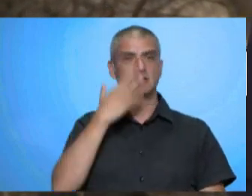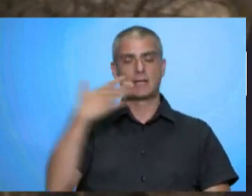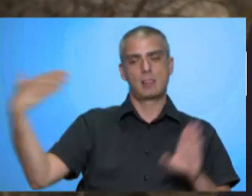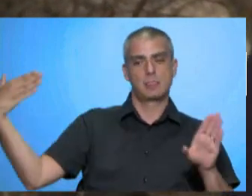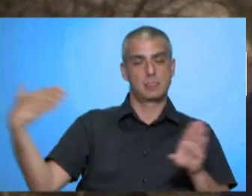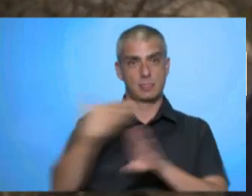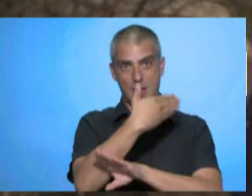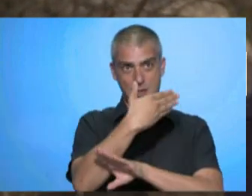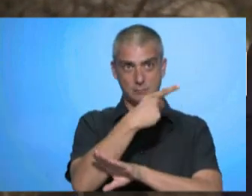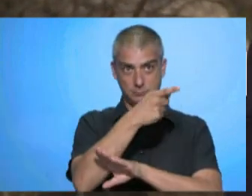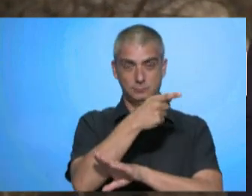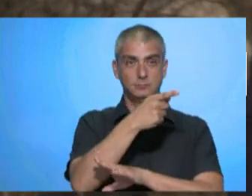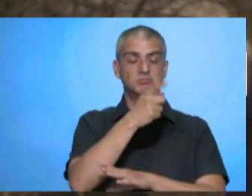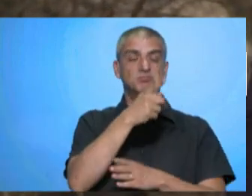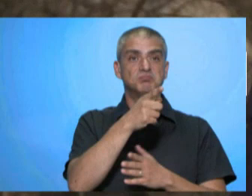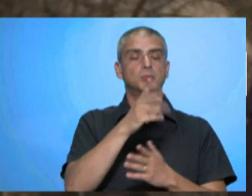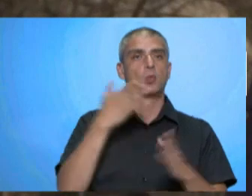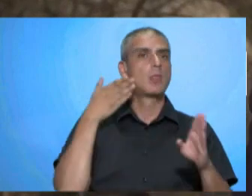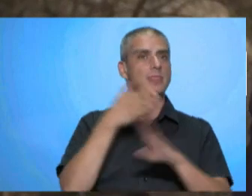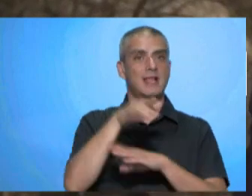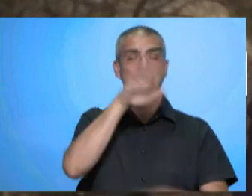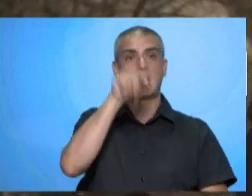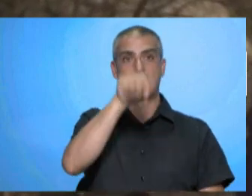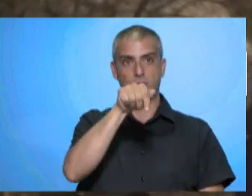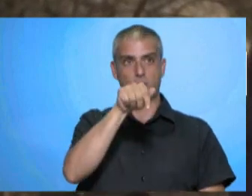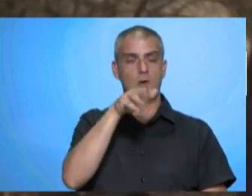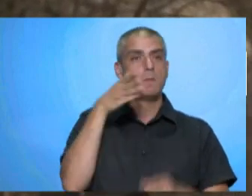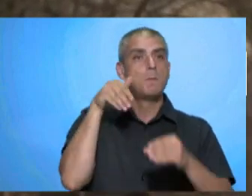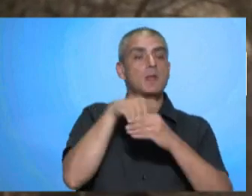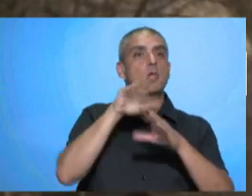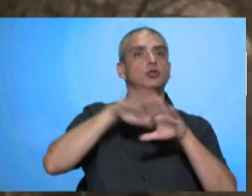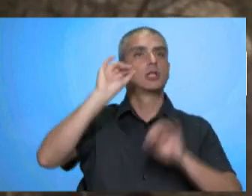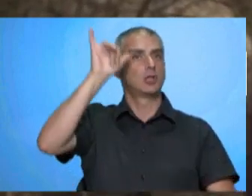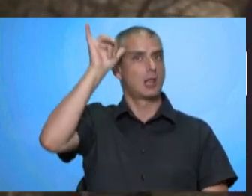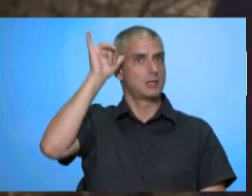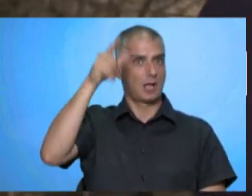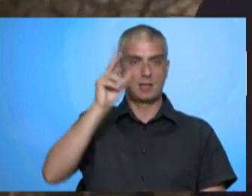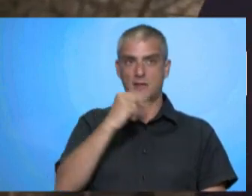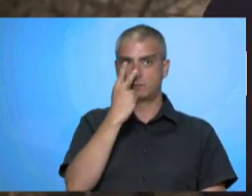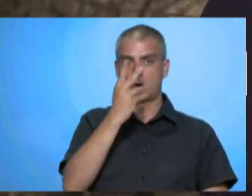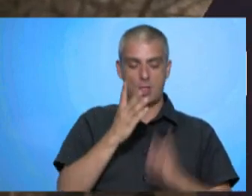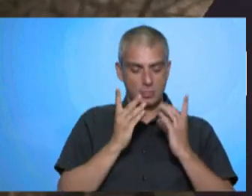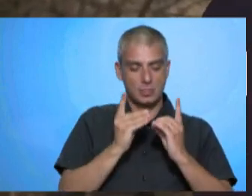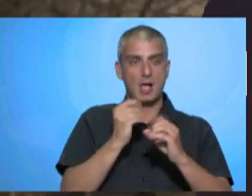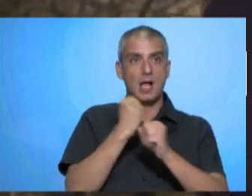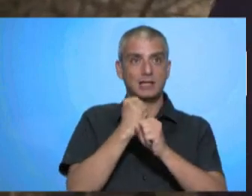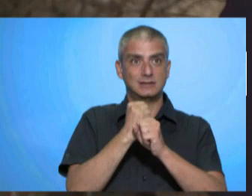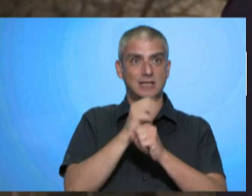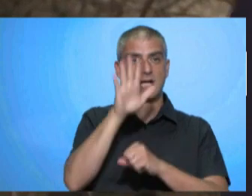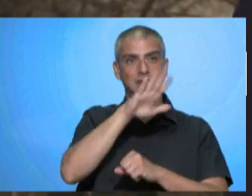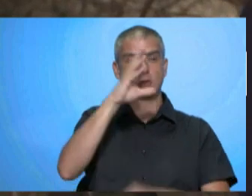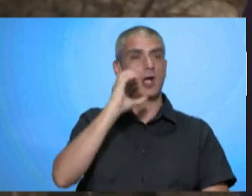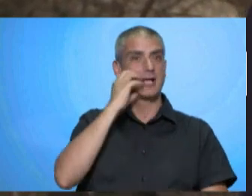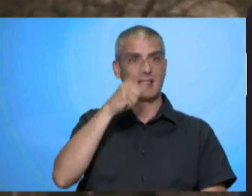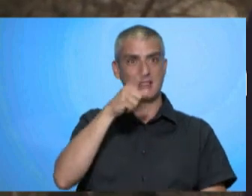בלתי מאויש, לפי מקורות בצהל, אז הוא נכנס לכאן מתוך שטח ירדן, ואפשר לראות את המסלול שהוא עשה מאזור דרום הכינרת,